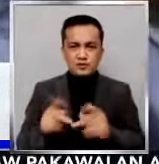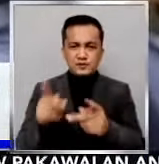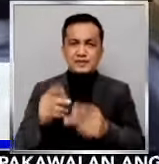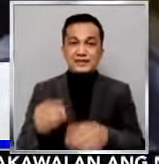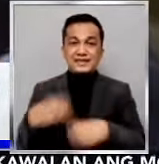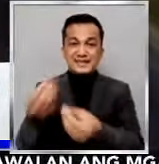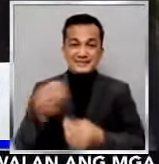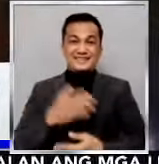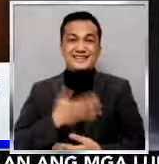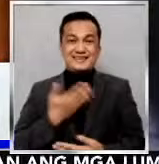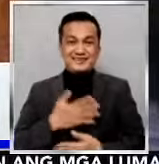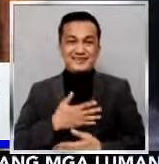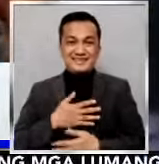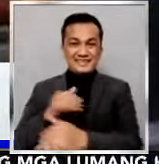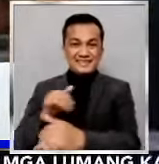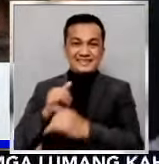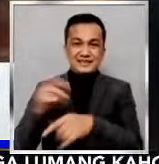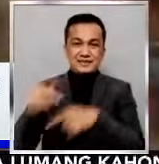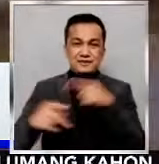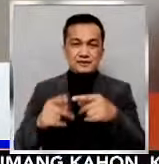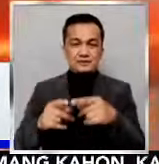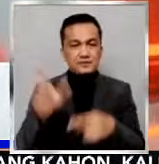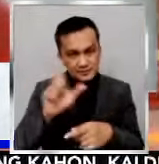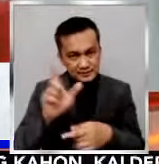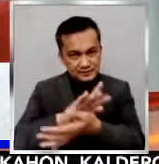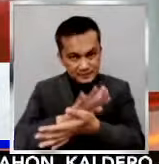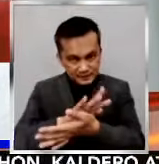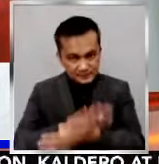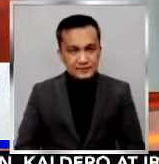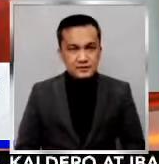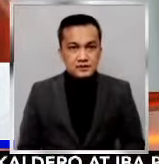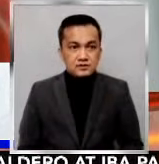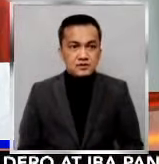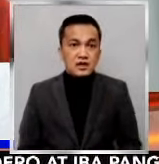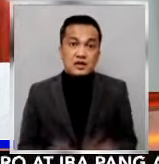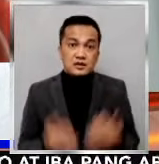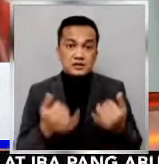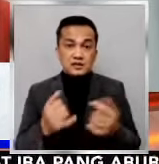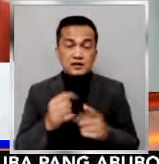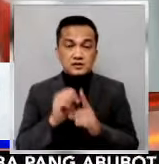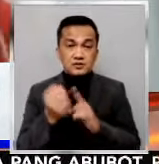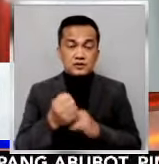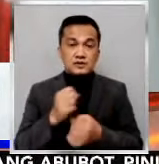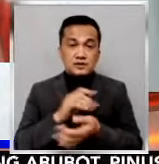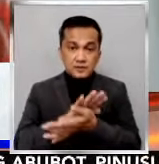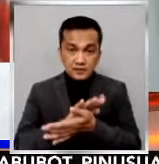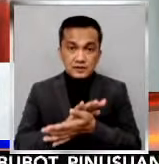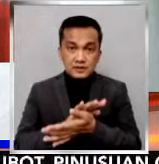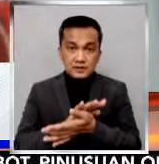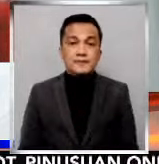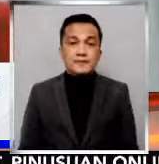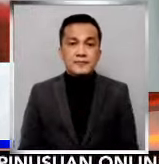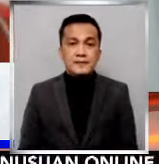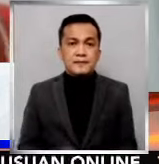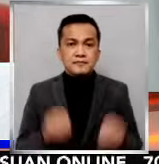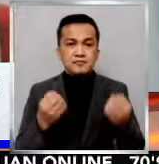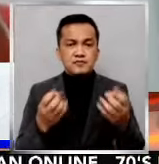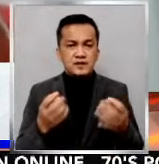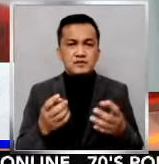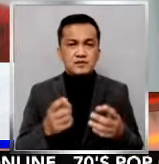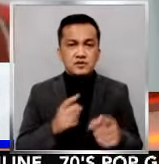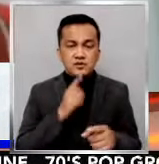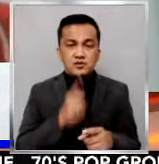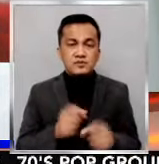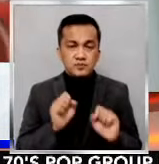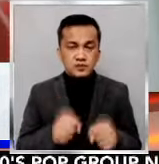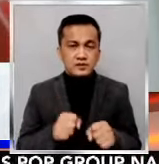lalo't panahon ng pandemya. Sa sitwasyon kasi ngayon ng pandemic, marami naman talagang pwedeng maiisip na mas maganda